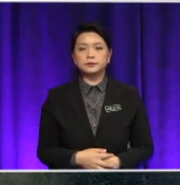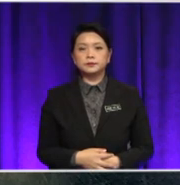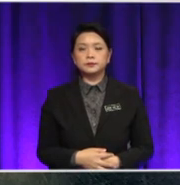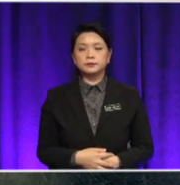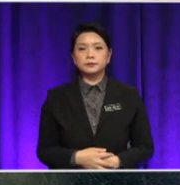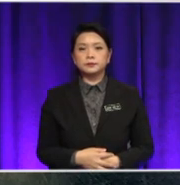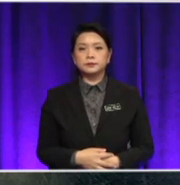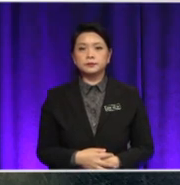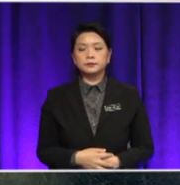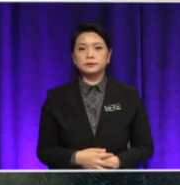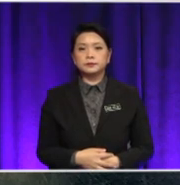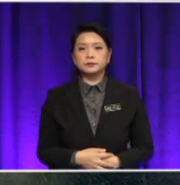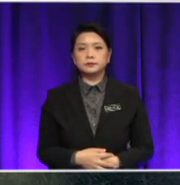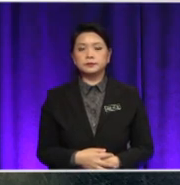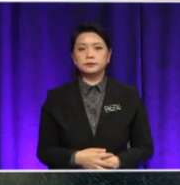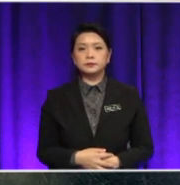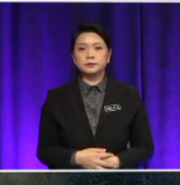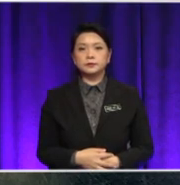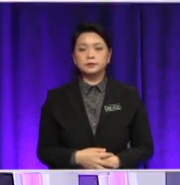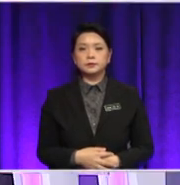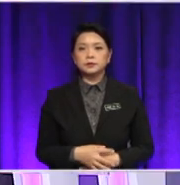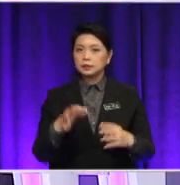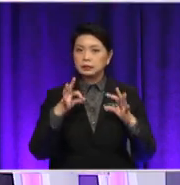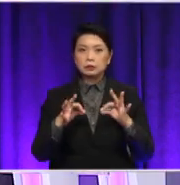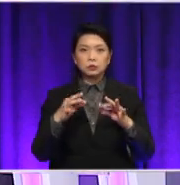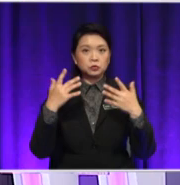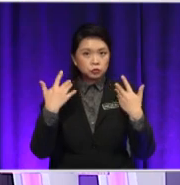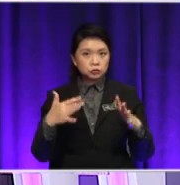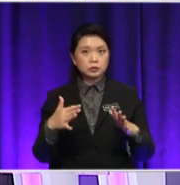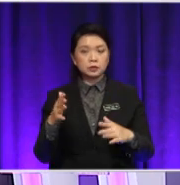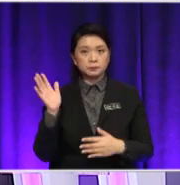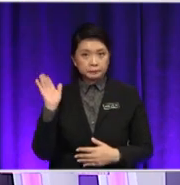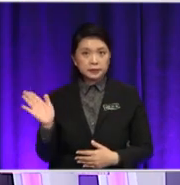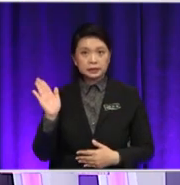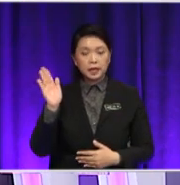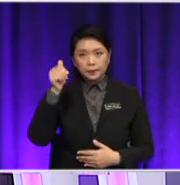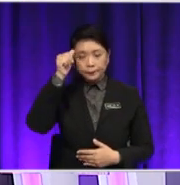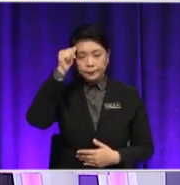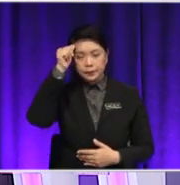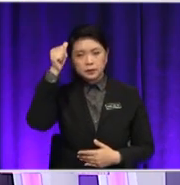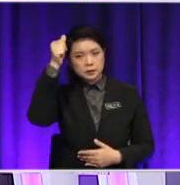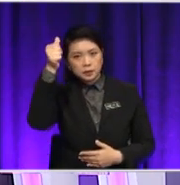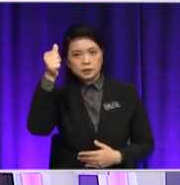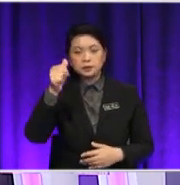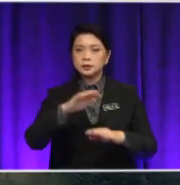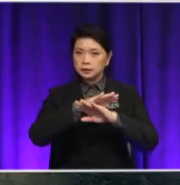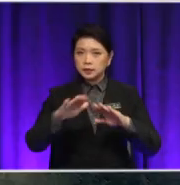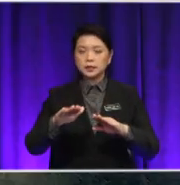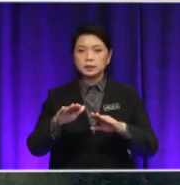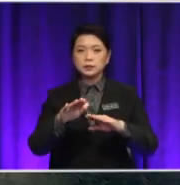kita jangan usik, ya. Jangan usik orang yang dah pingsan, kita tak boleh sentuh. Kita cuma call kalian kecemasan